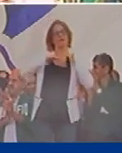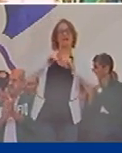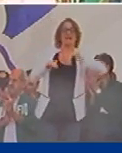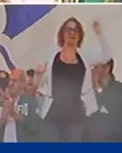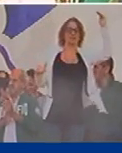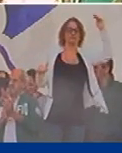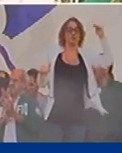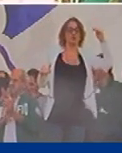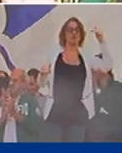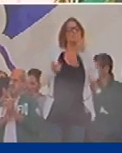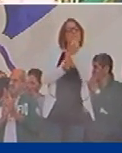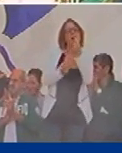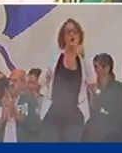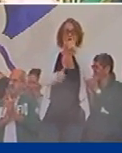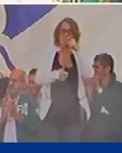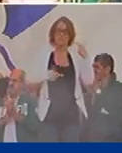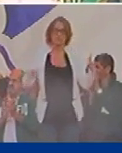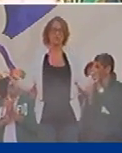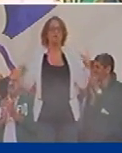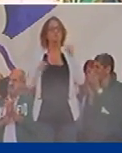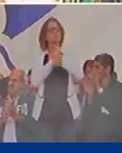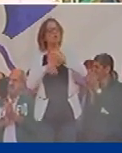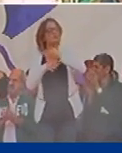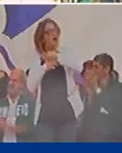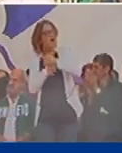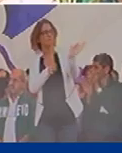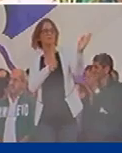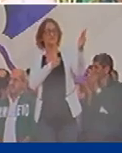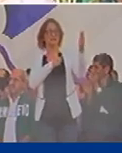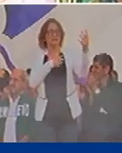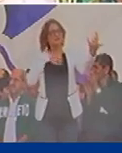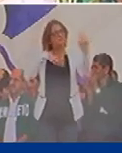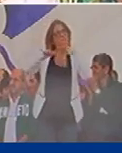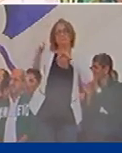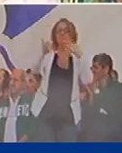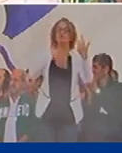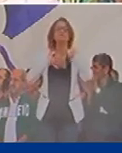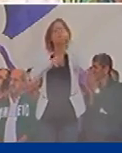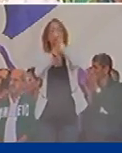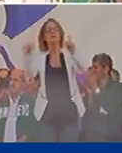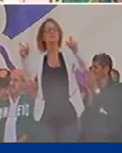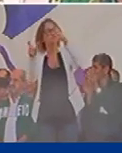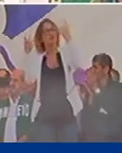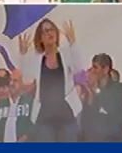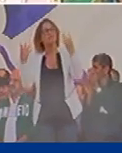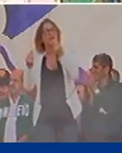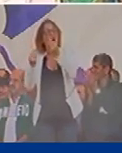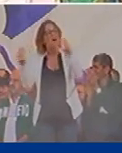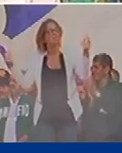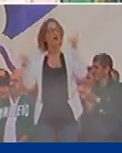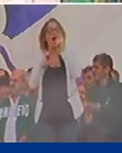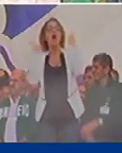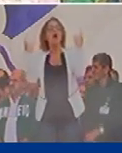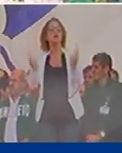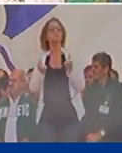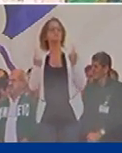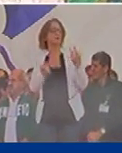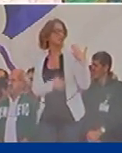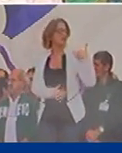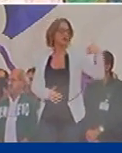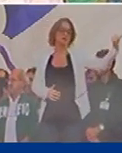senza paura apriamo, contaminiamo. C'è una marea di gente che aspetta la chiamata.